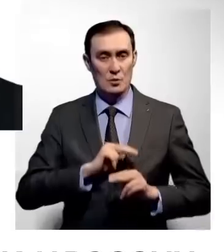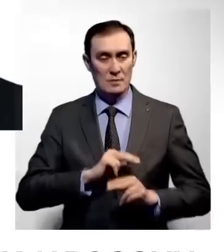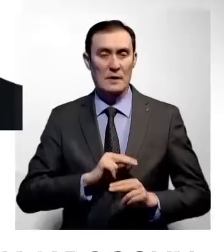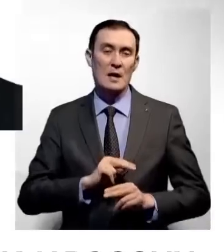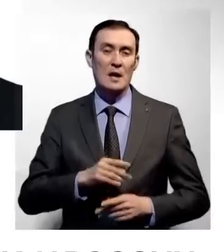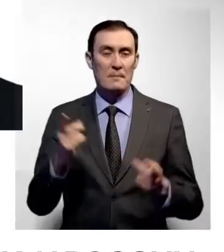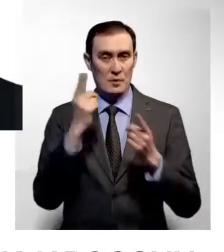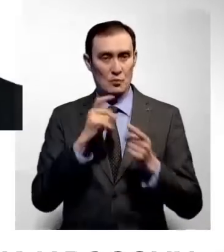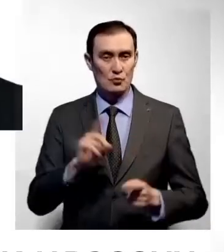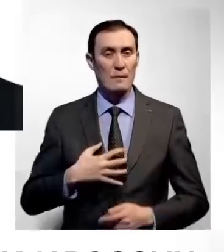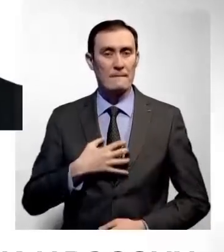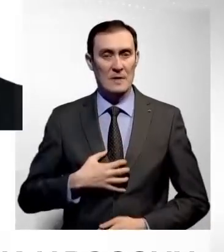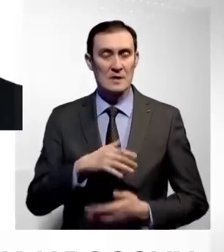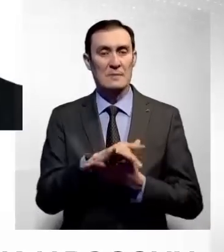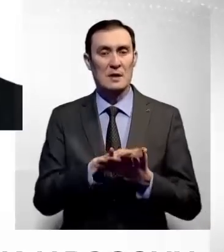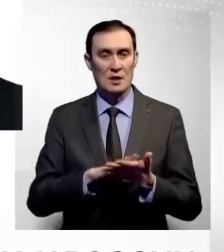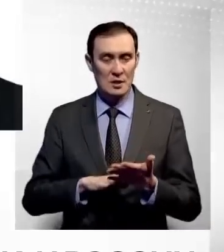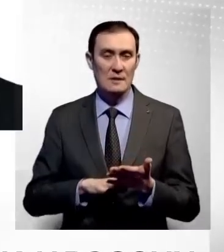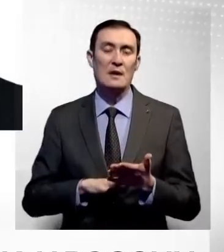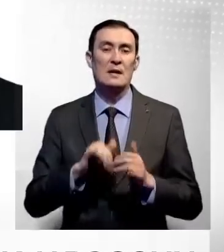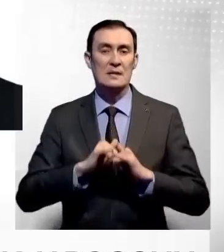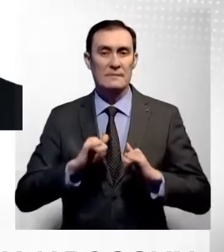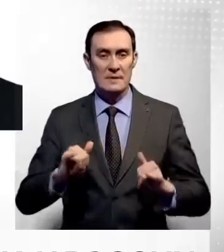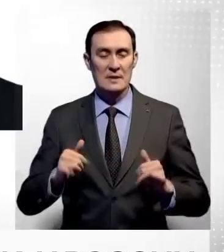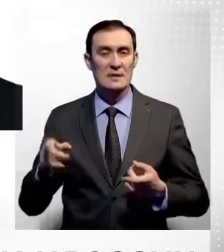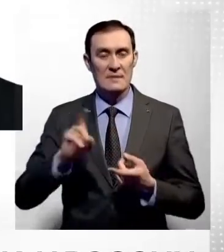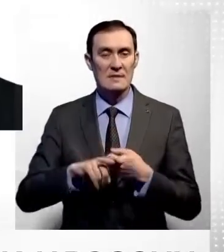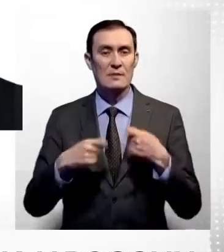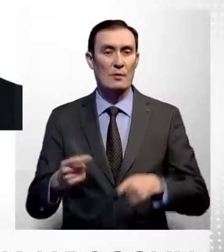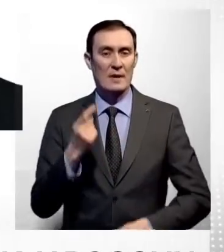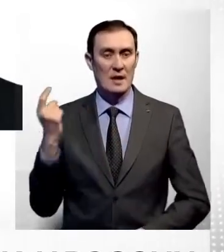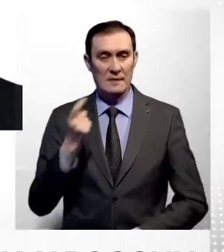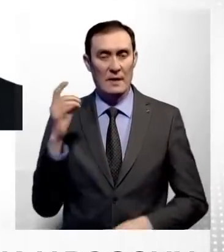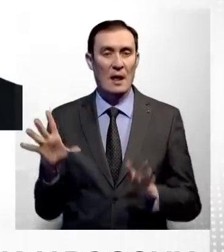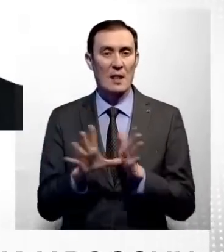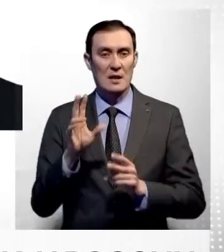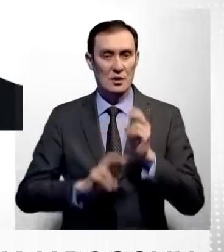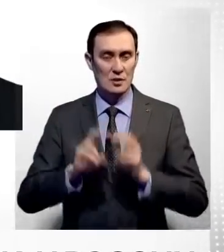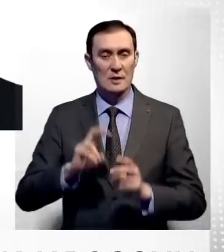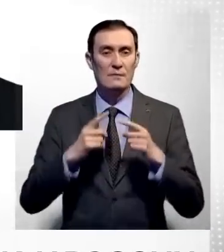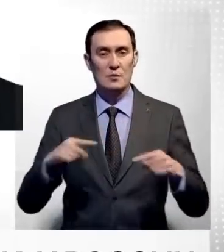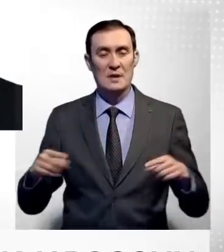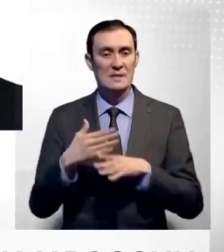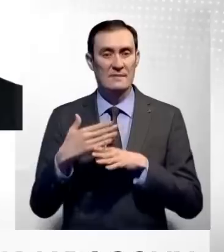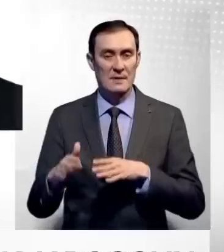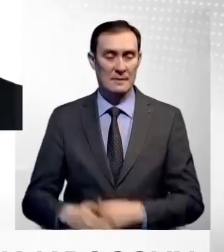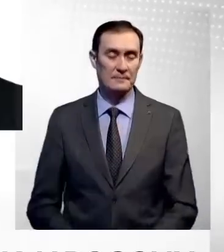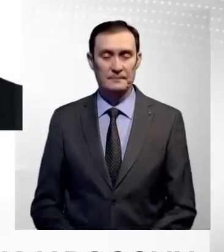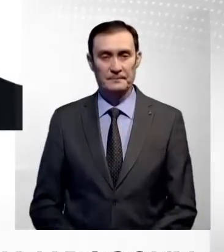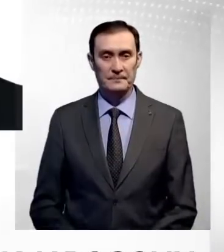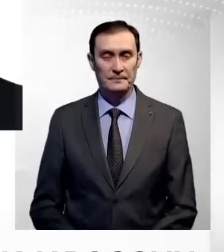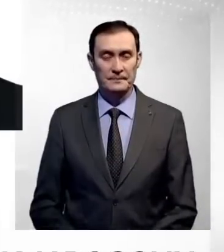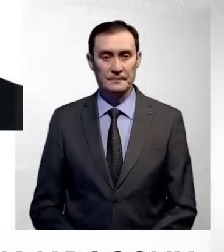партнерства, подчеркнув важность продолжения дальнейшего развития связей в торгово-экономической, энергетической и других сферах.